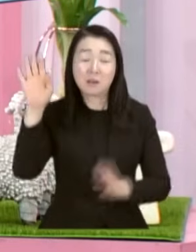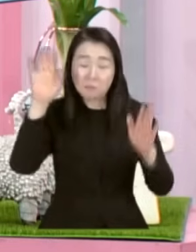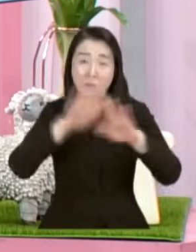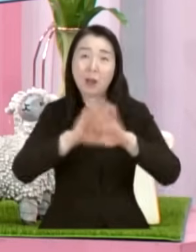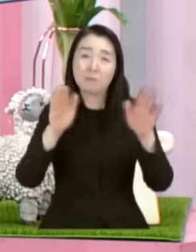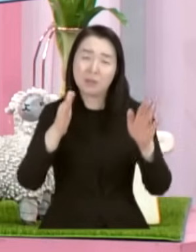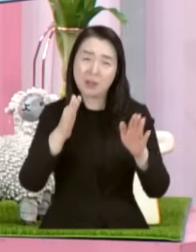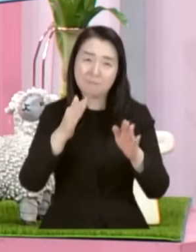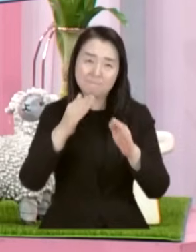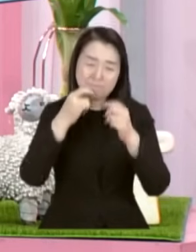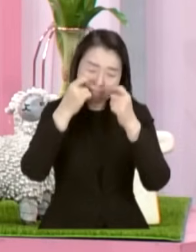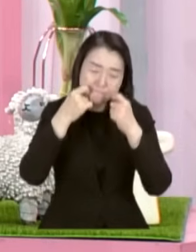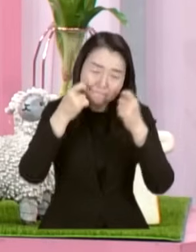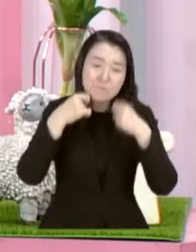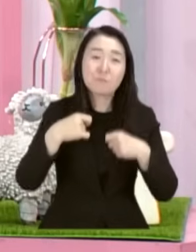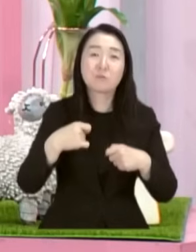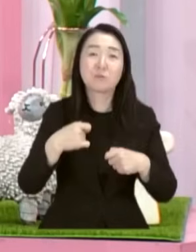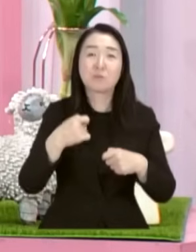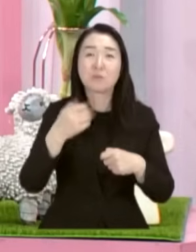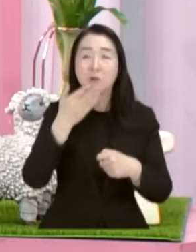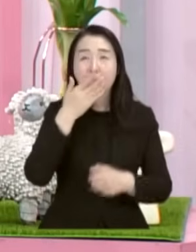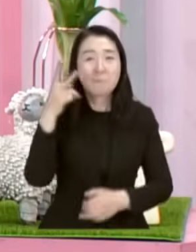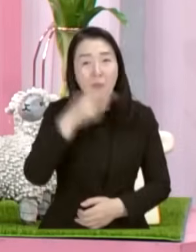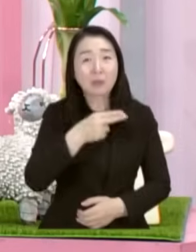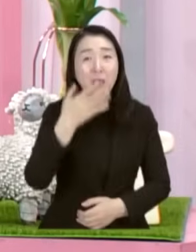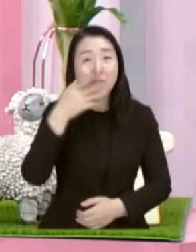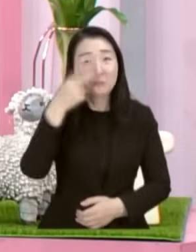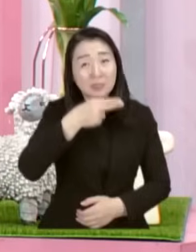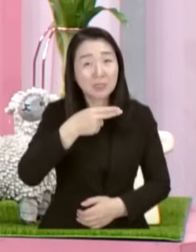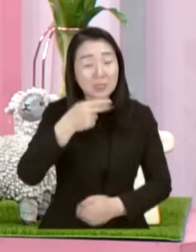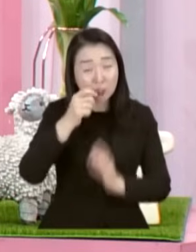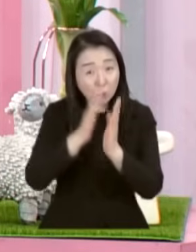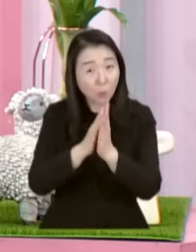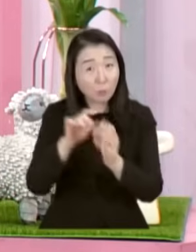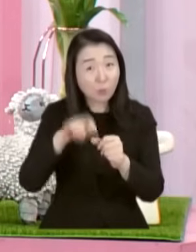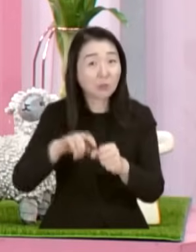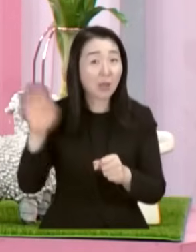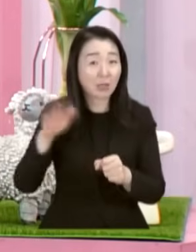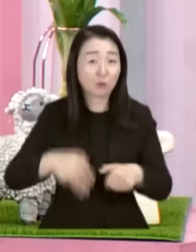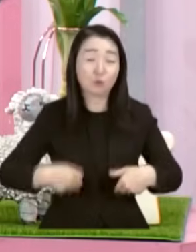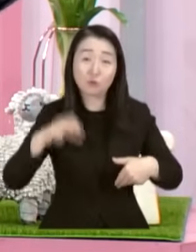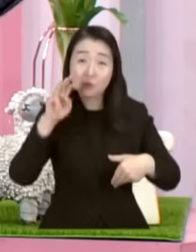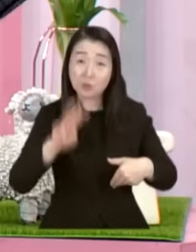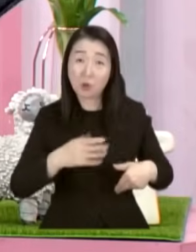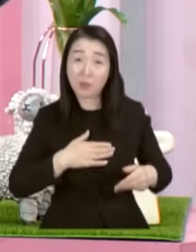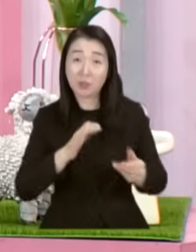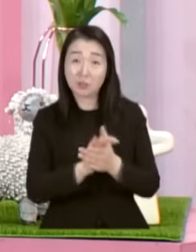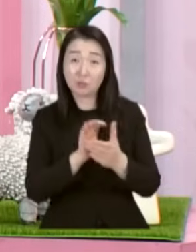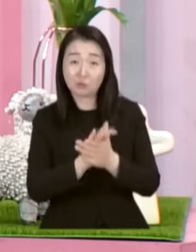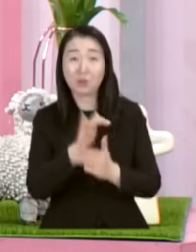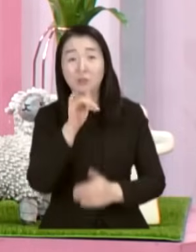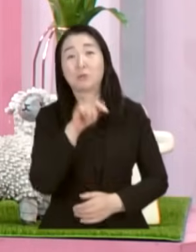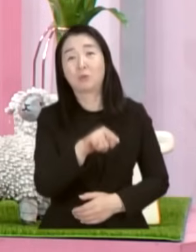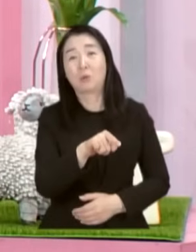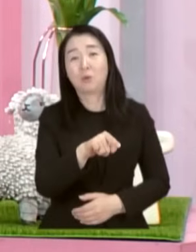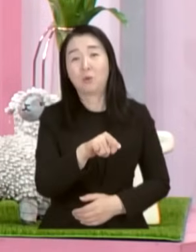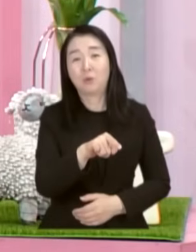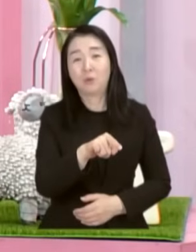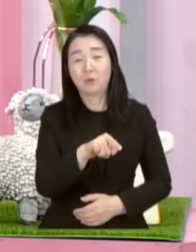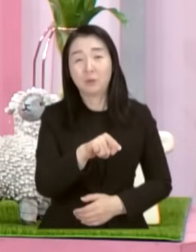금식으로. 먹을 게 없죠. 금식이지 뭐. 그치, 나 금식기도 하러 간 거 아니고 춘천에 내 친구가